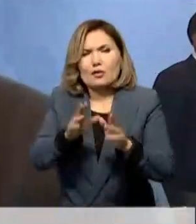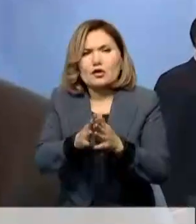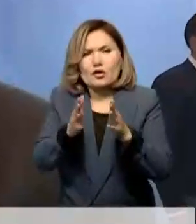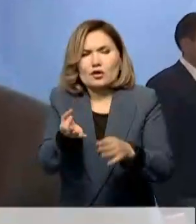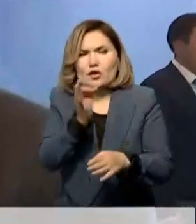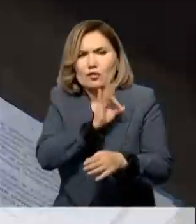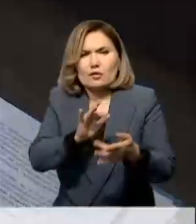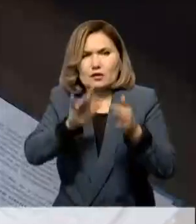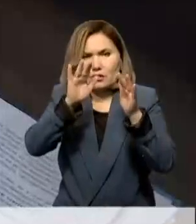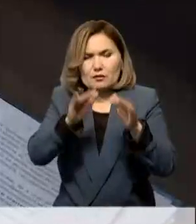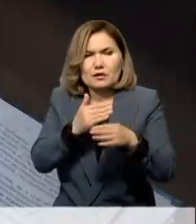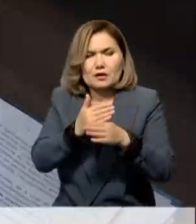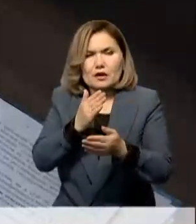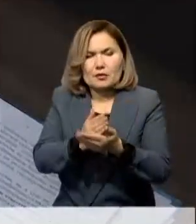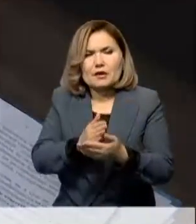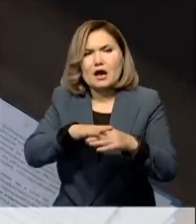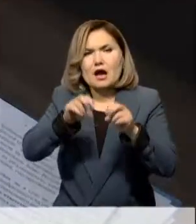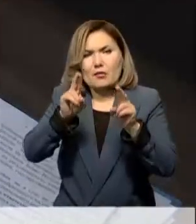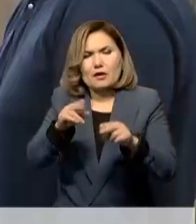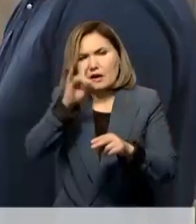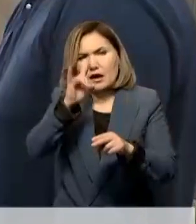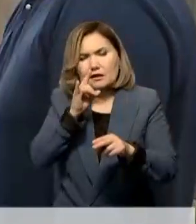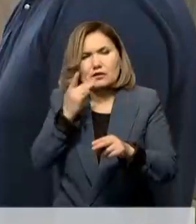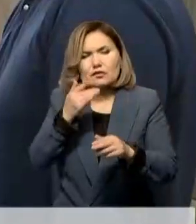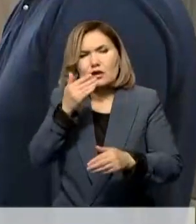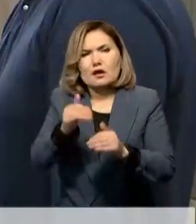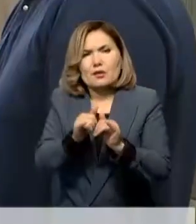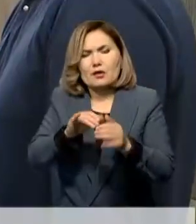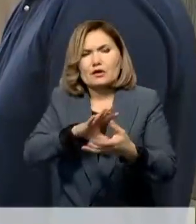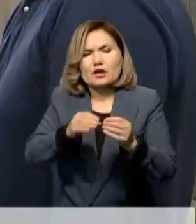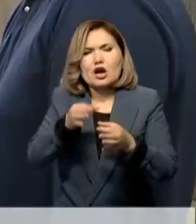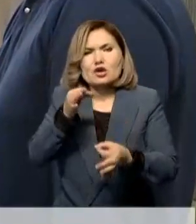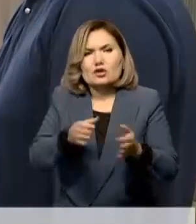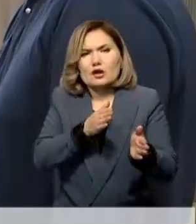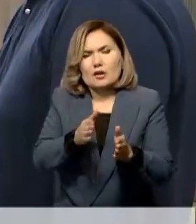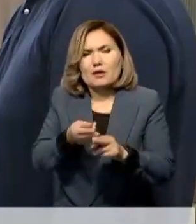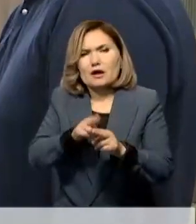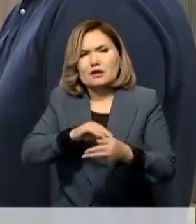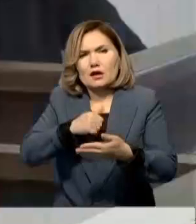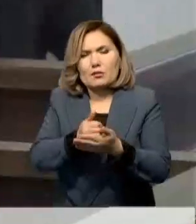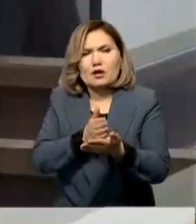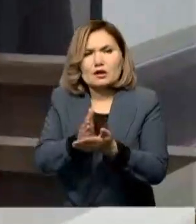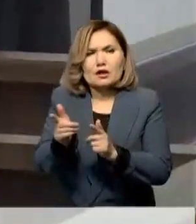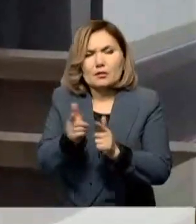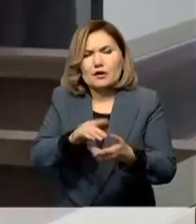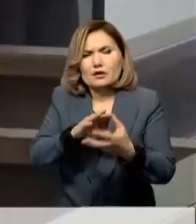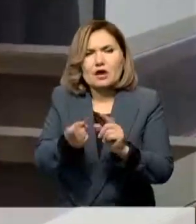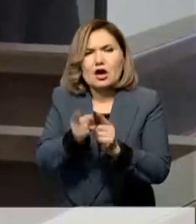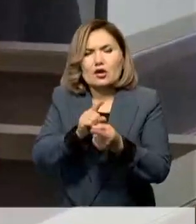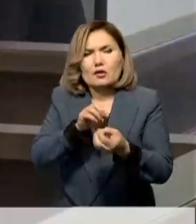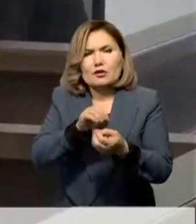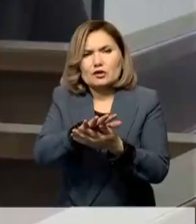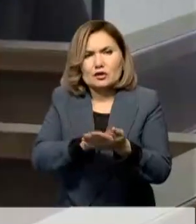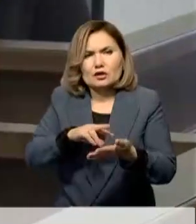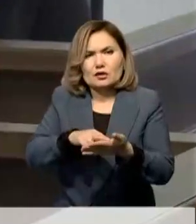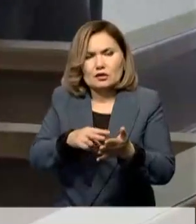көмекші құрал болады. Отандық мамандардың мұнымен тоқтап қалғысы жоқ. Олар сот жүйесін дамытудың стратегиясын әзірлеп, реформаларды жалғастыруды